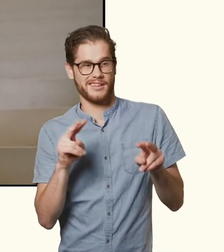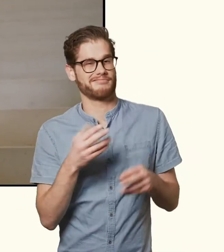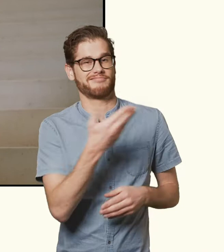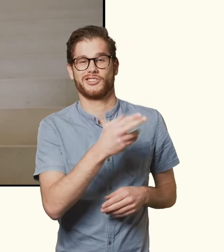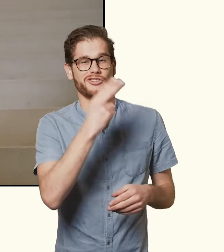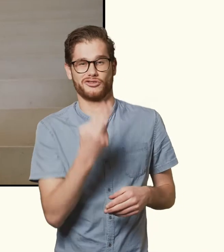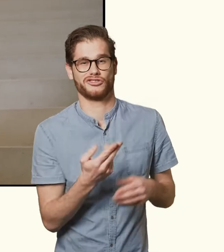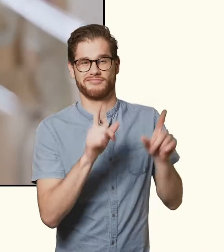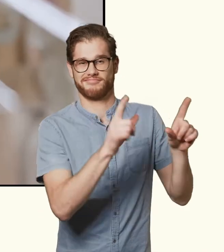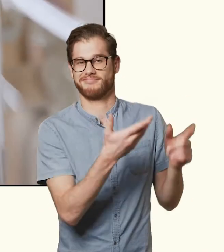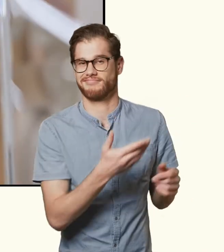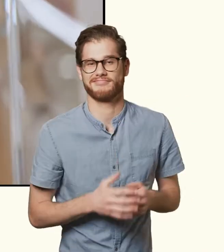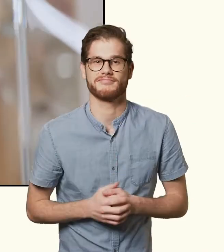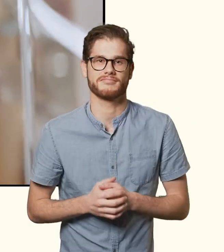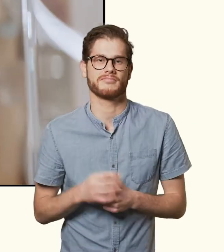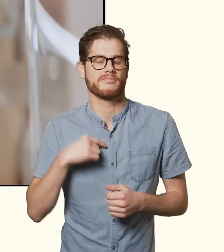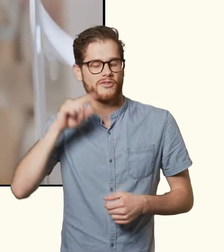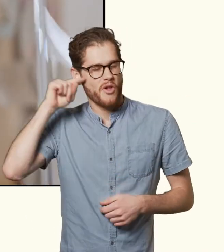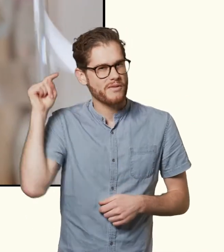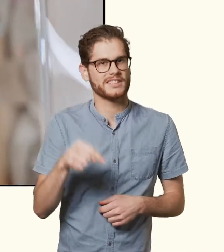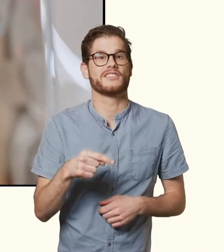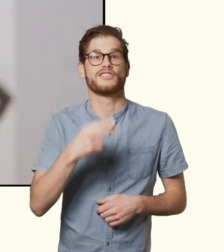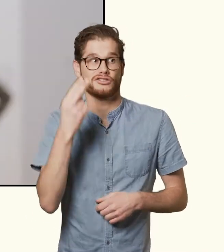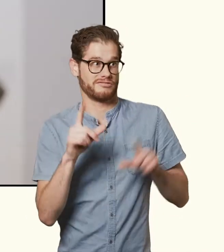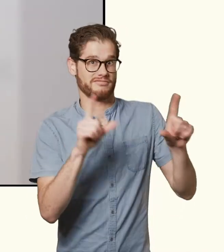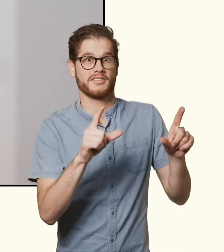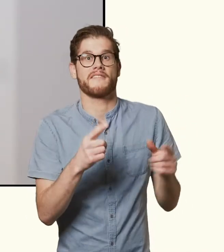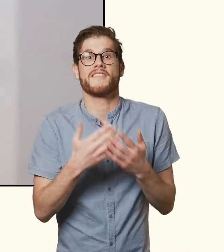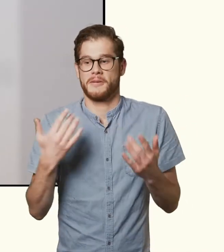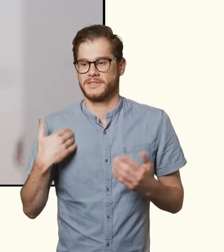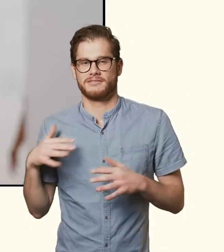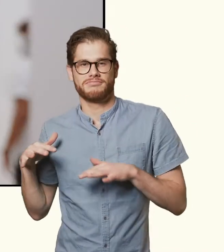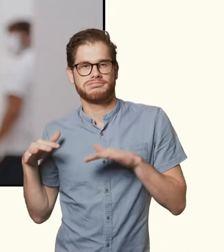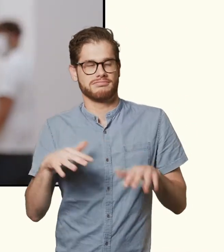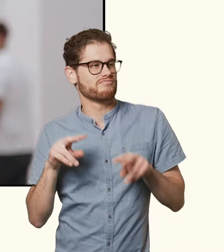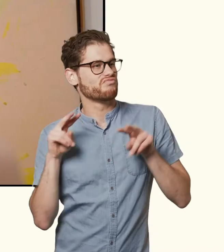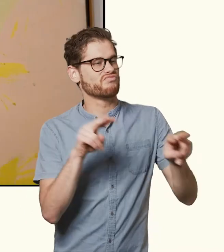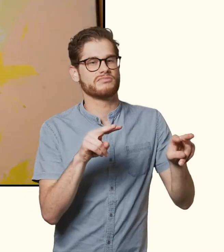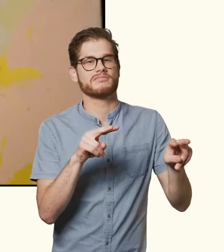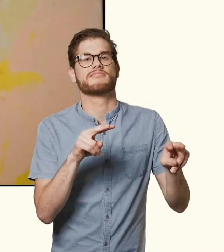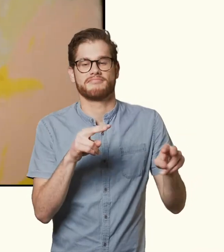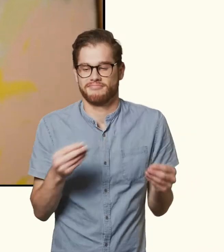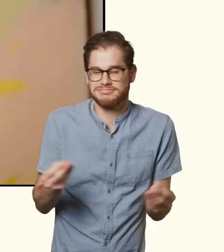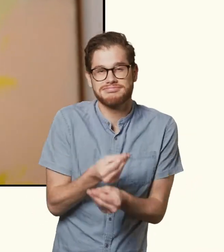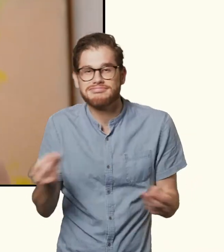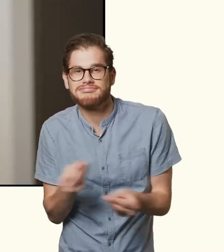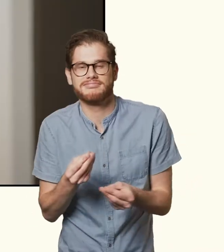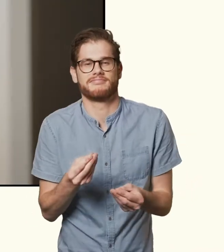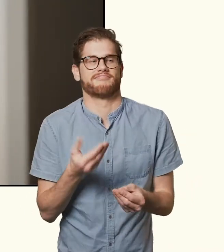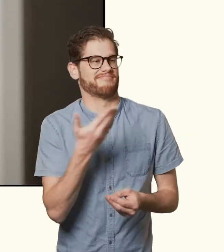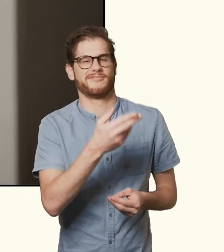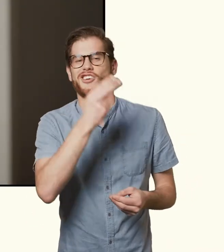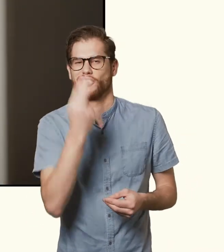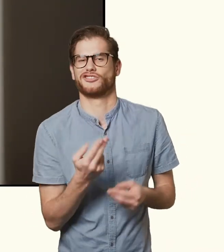kunstwerk zonder kijker is nog geen kunstwerk. Ik geloof er heilig in dat een kunstwerk pas een kunstwerk wordt als er naar gekeken wordt en als er een